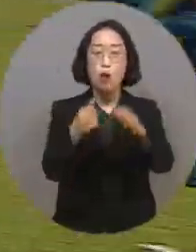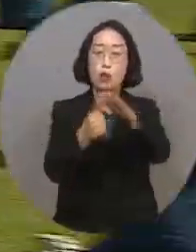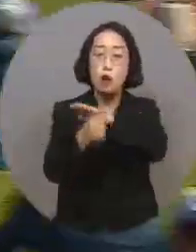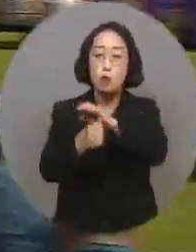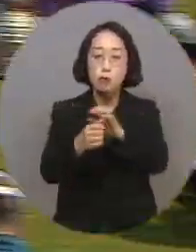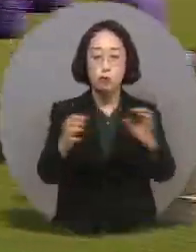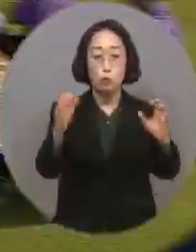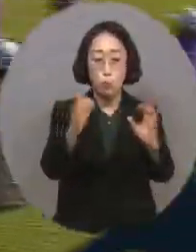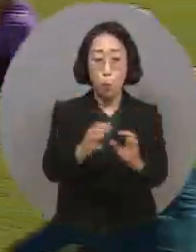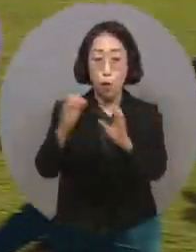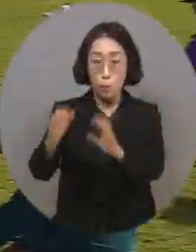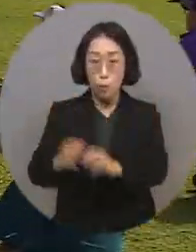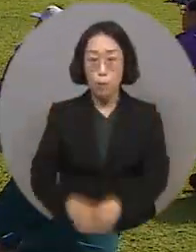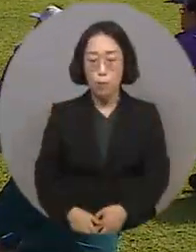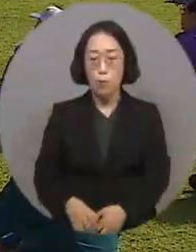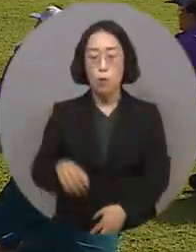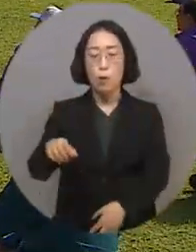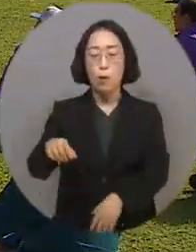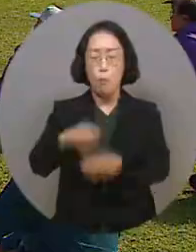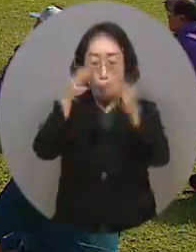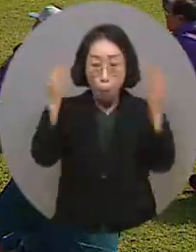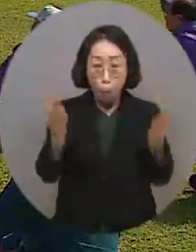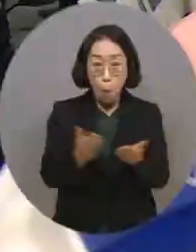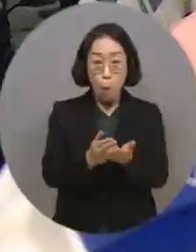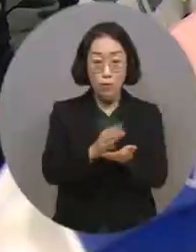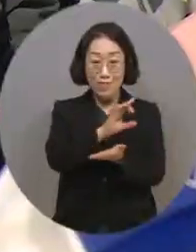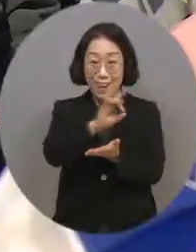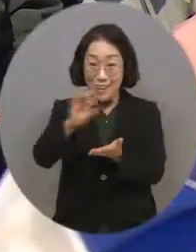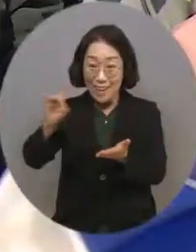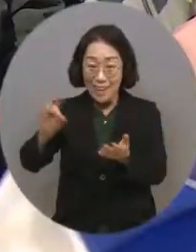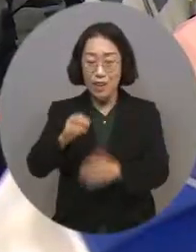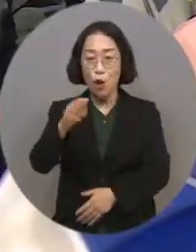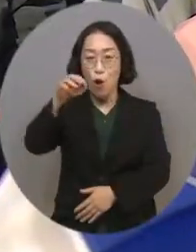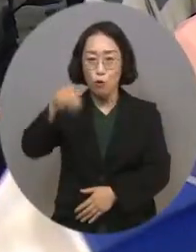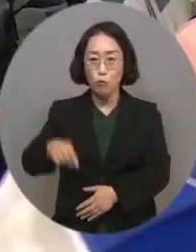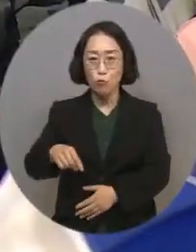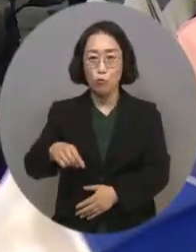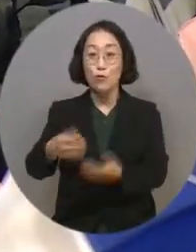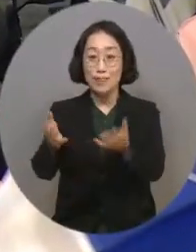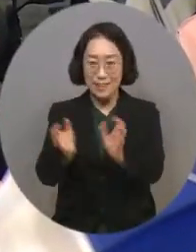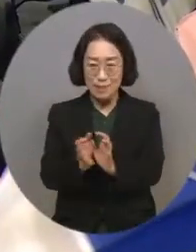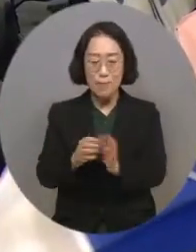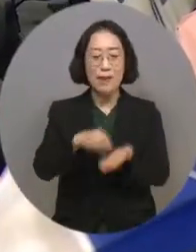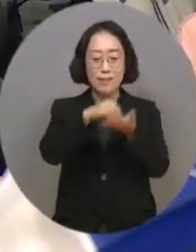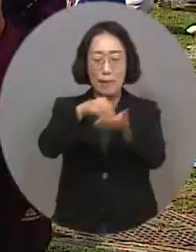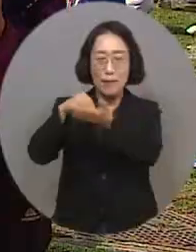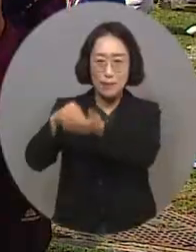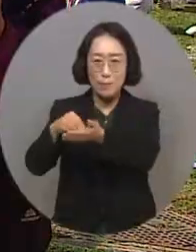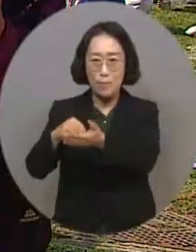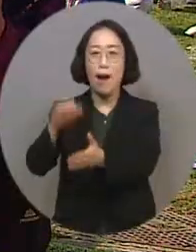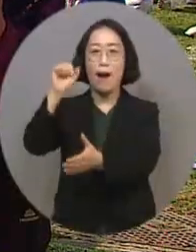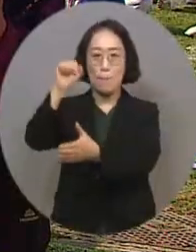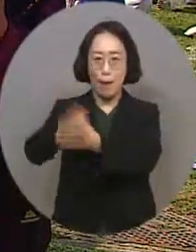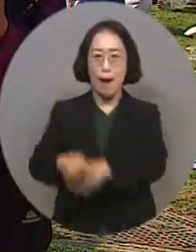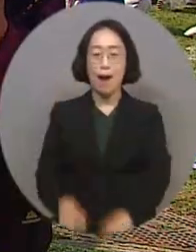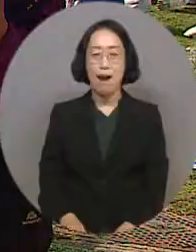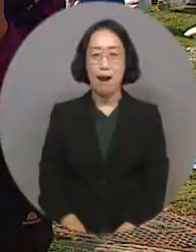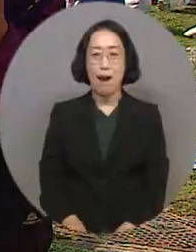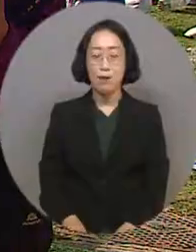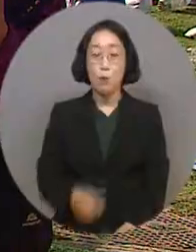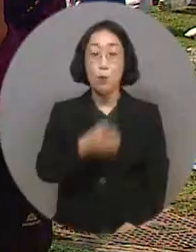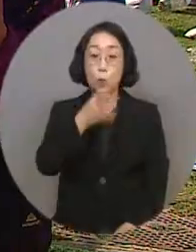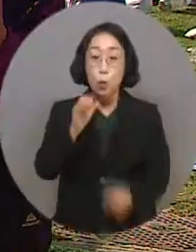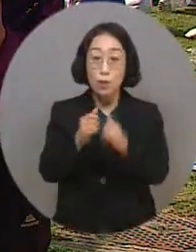구성됐으며 개최지 특전으로 모든 종목을 영주 선수들이 참가할 수 있는 기회가 주어졌습니다. 이처럼